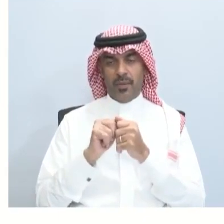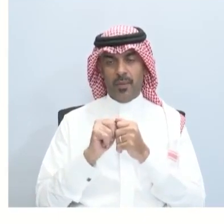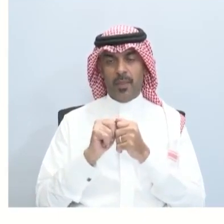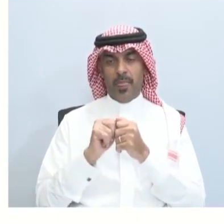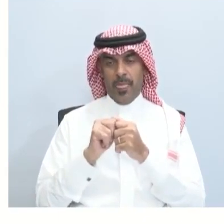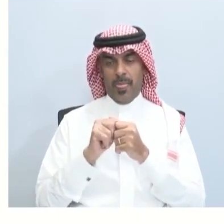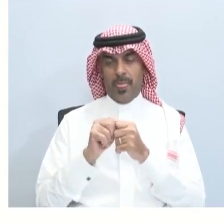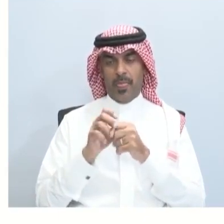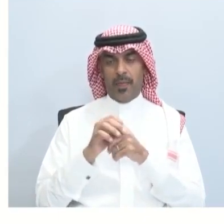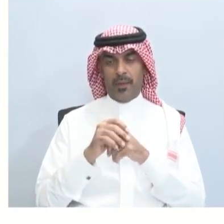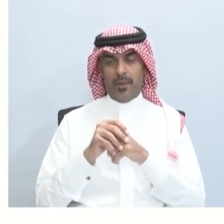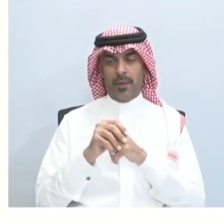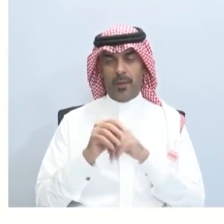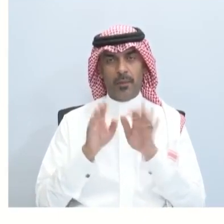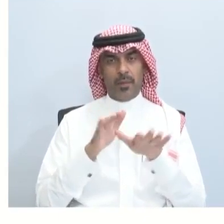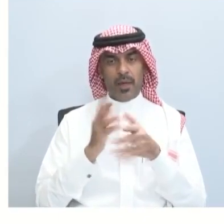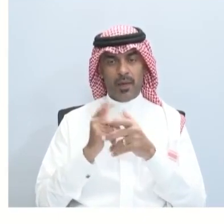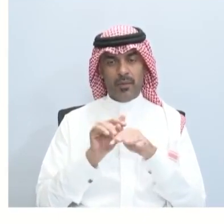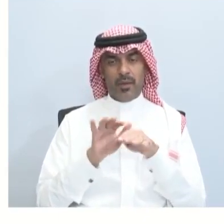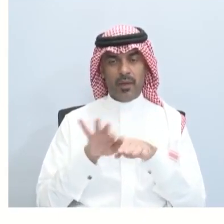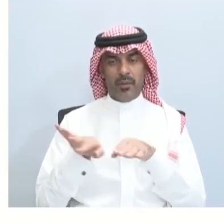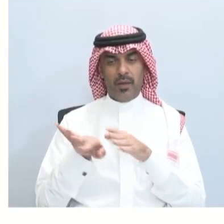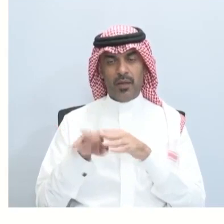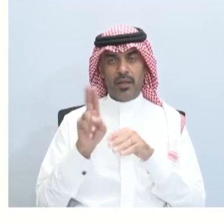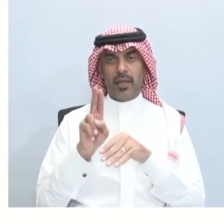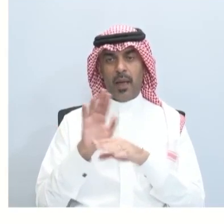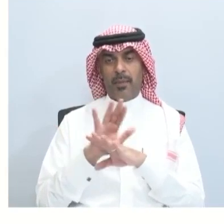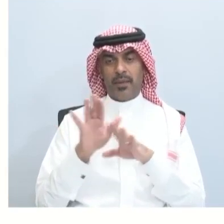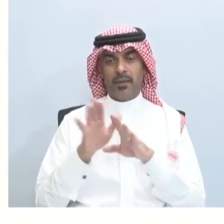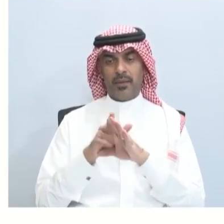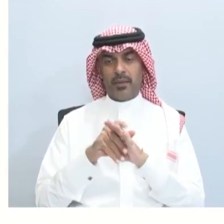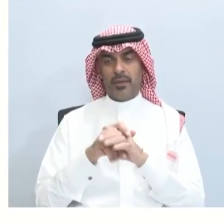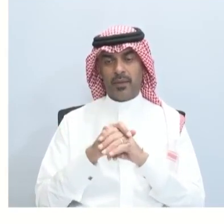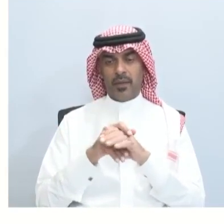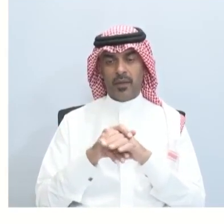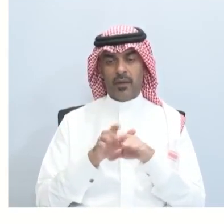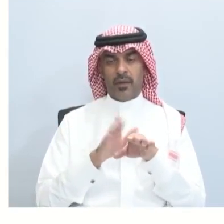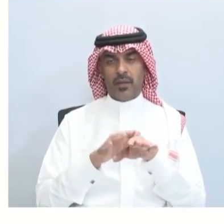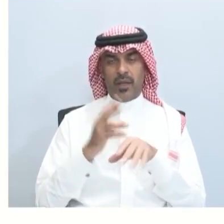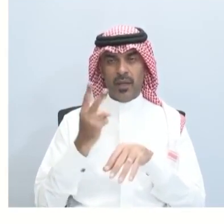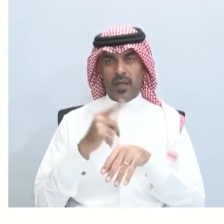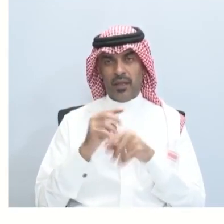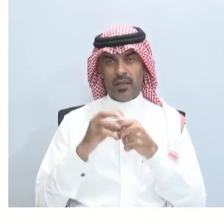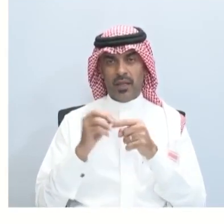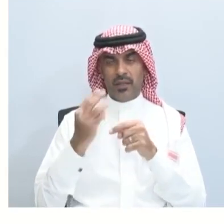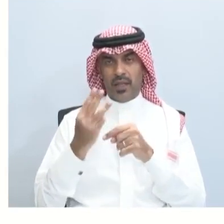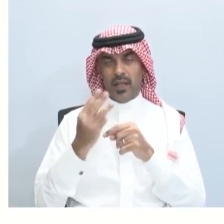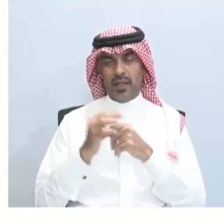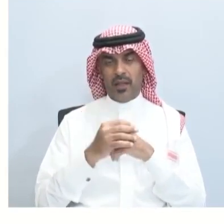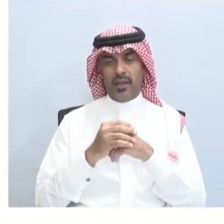زائد ثلاثه ناقص ثلاثه يتبقى لدي في الطرف الايمن تاء الطرف الايسر 12 - 3